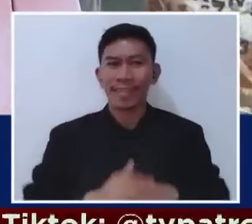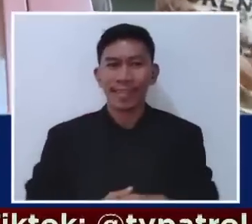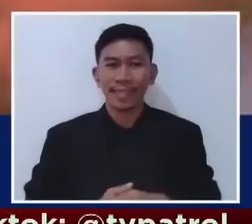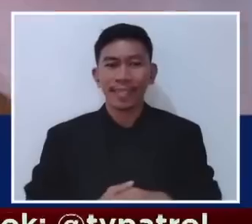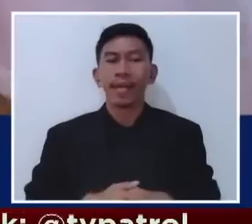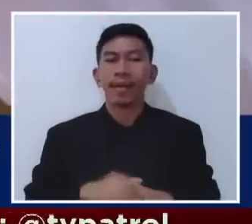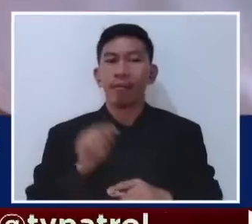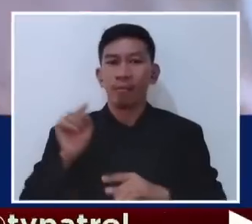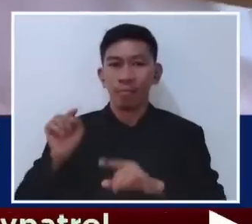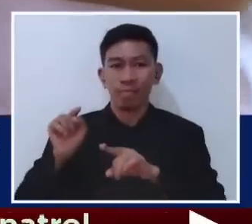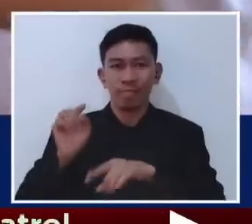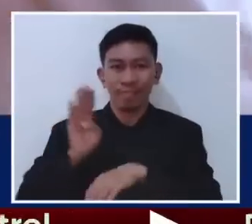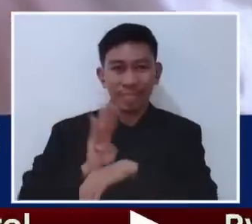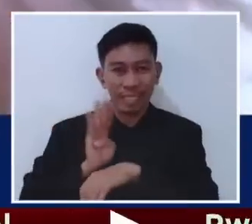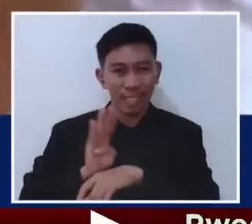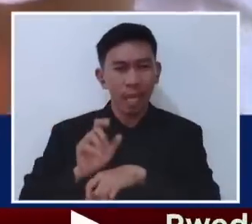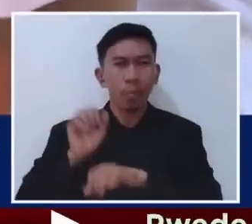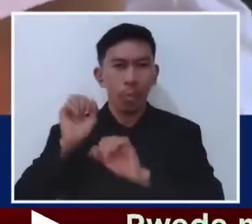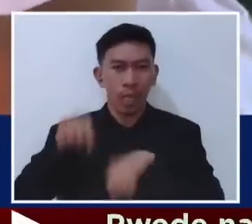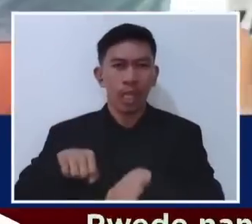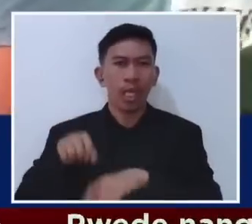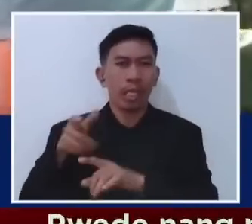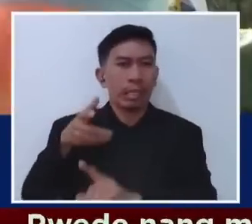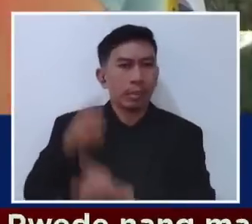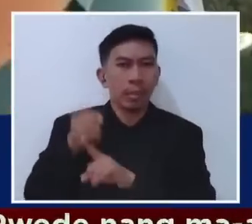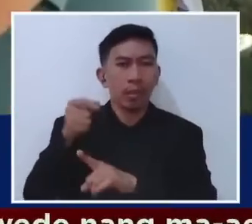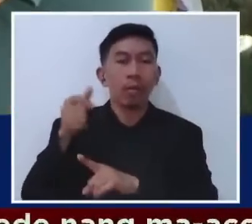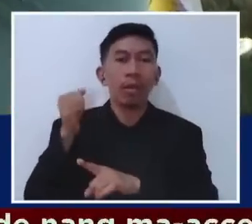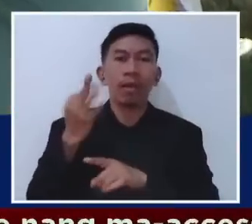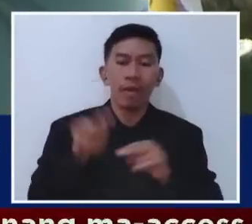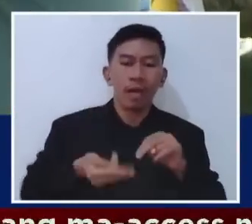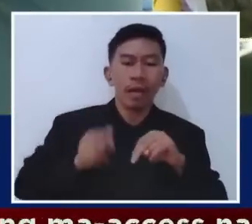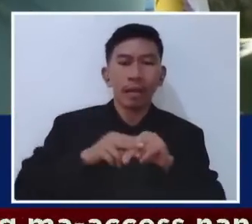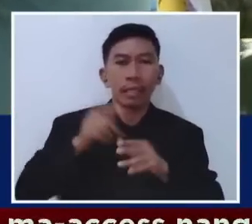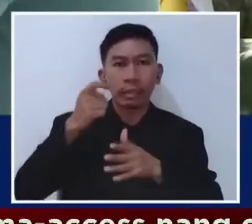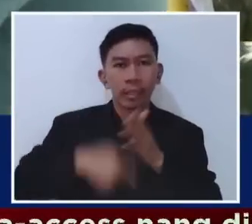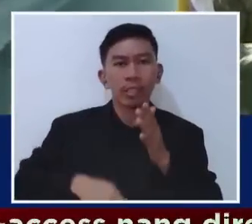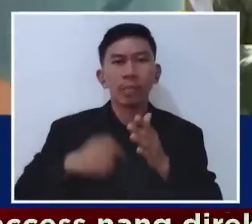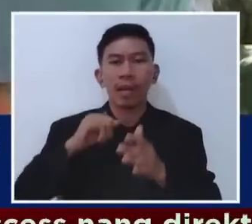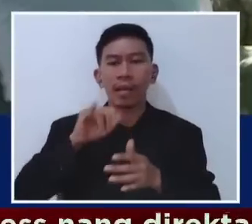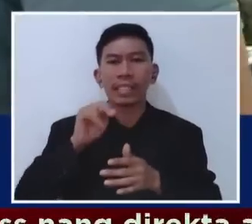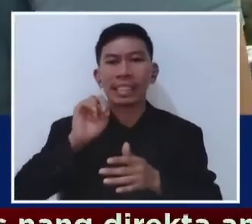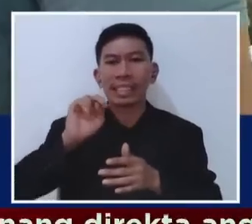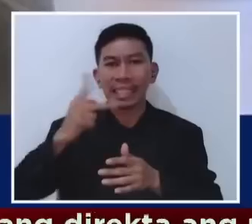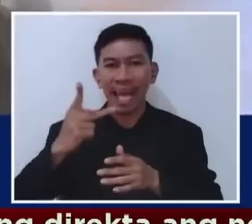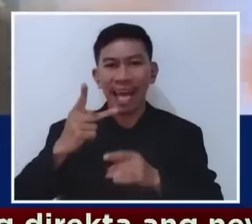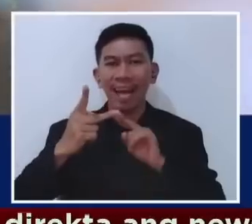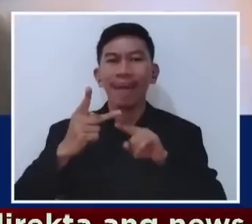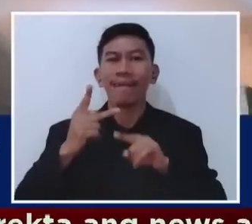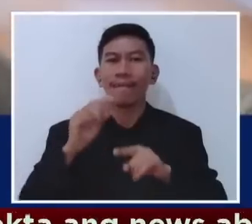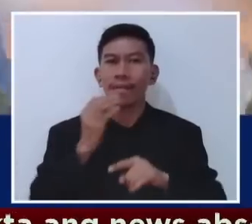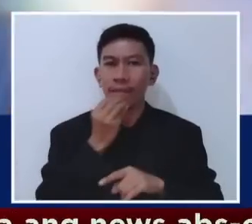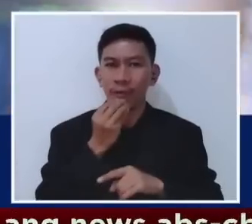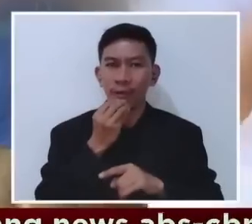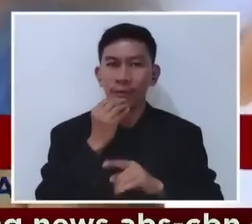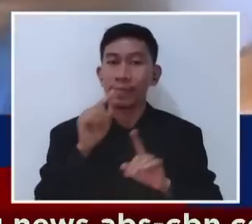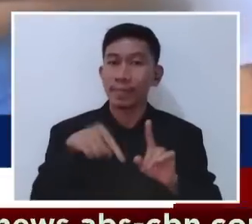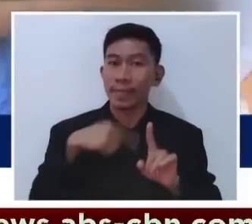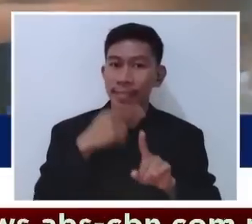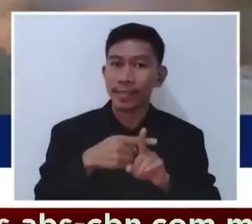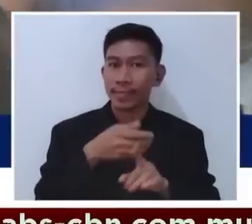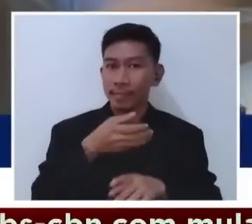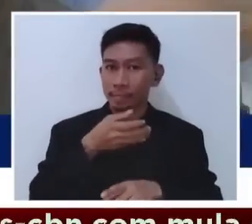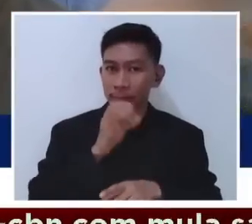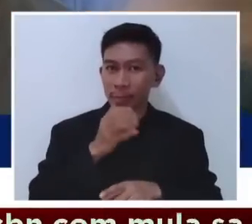ng kabuhayan sa panukalang pagtaas ng buwis sa mga junk food at matatamis na inumin. Mangangamba rin ako pag gano'n,